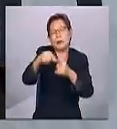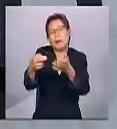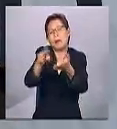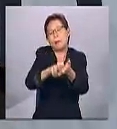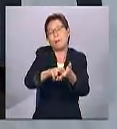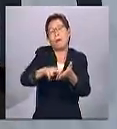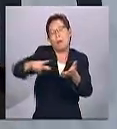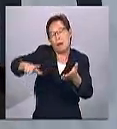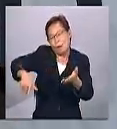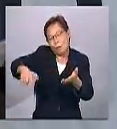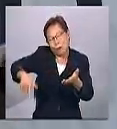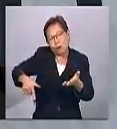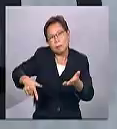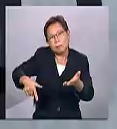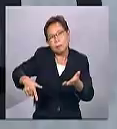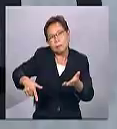akan